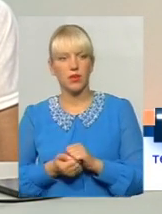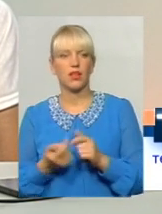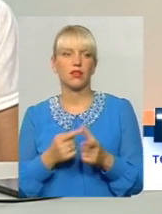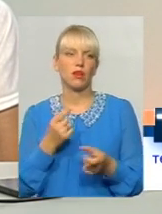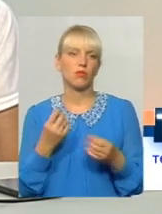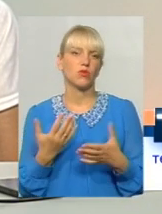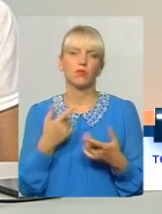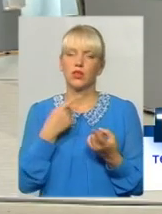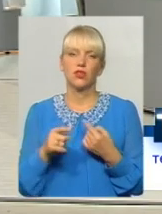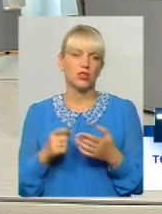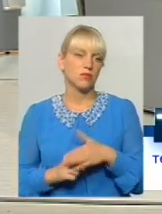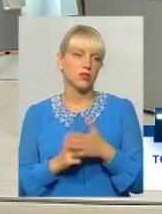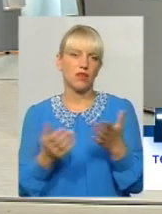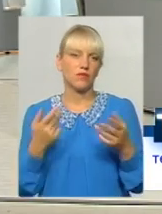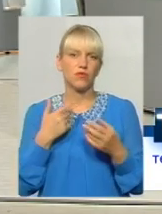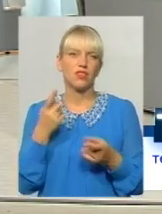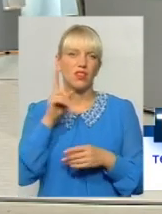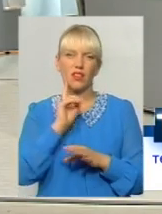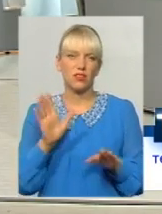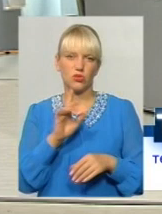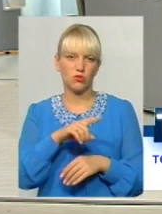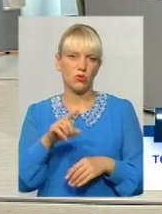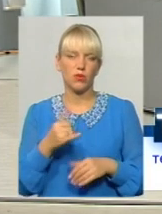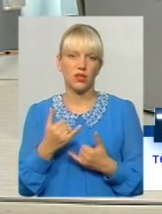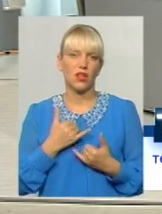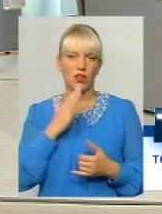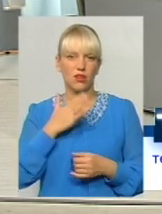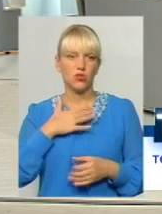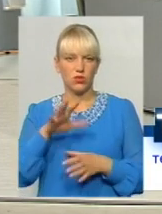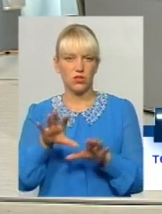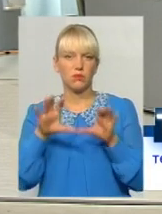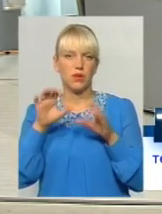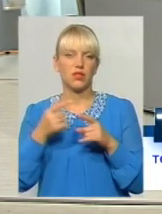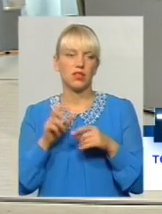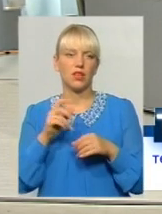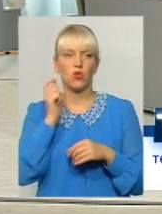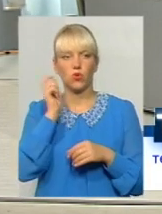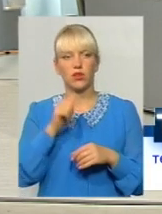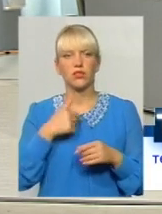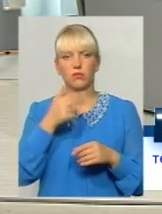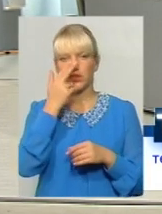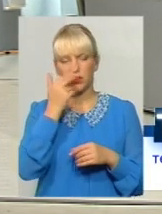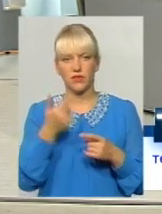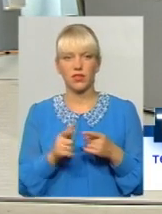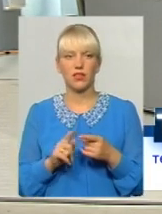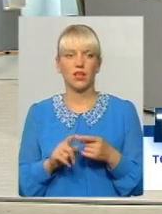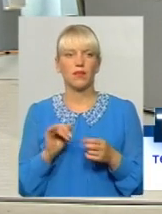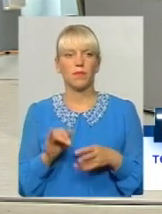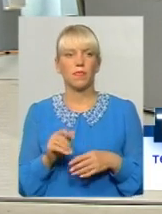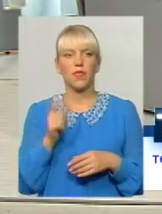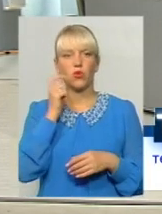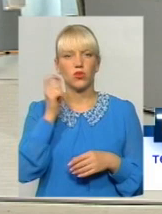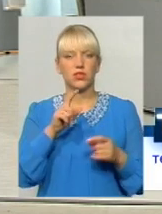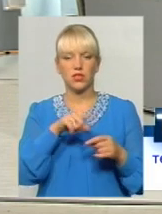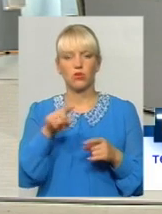по якихось іншим підставам не бачать. По-перше, вони незручні для нашого сприйняття, це так, як український, ми звикли там. Більш того, ще раз. Українські номера